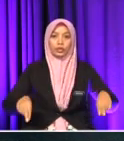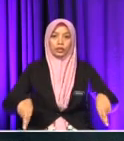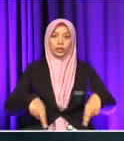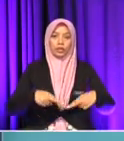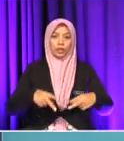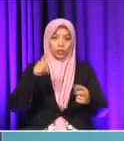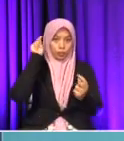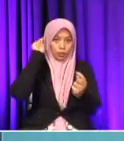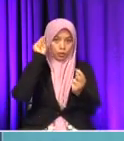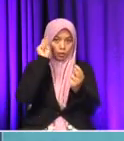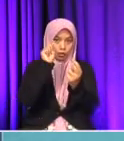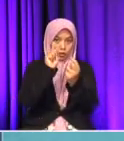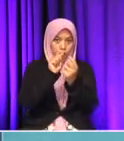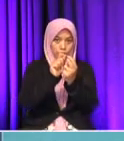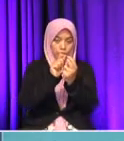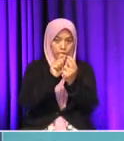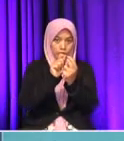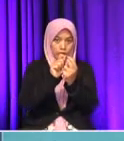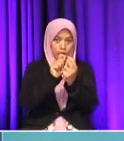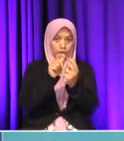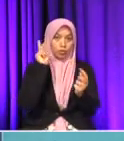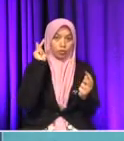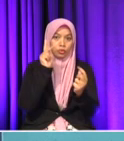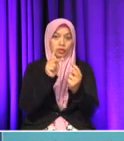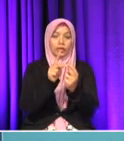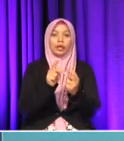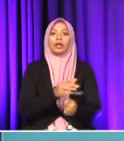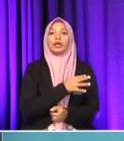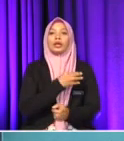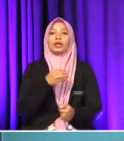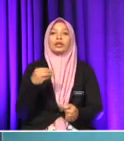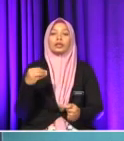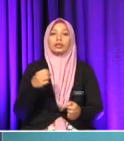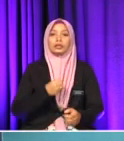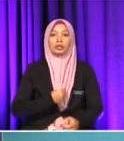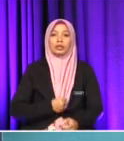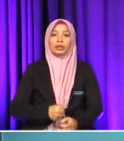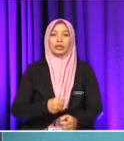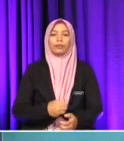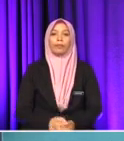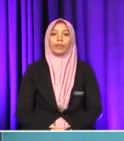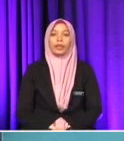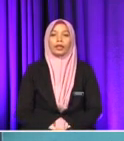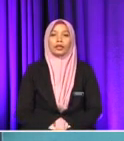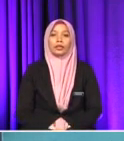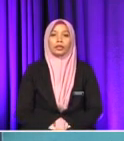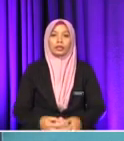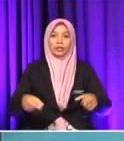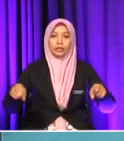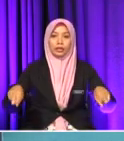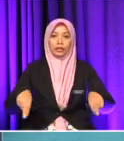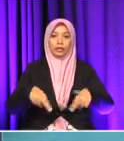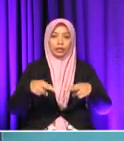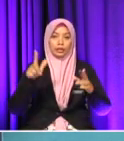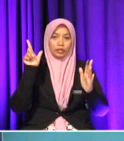konsep dan tema yang diselesaikan oleh Syarikat ataupun organisasi ya rekan logo juga perlu di untuk